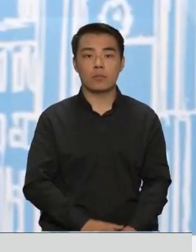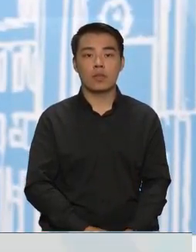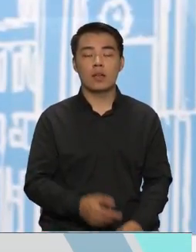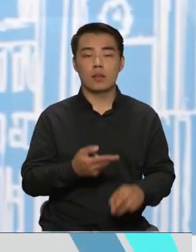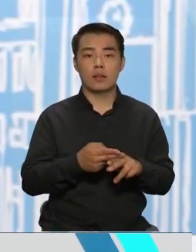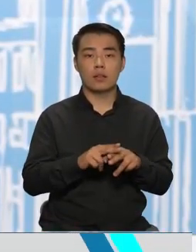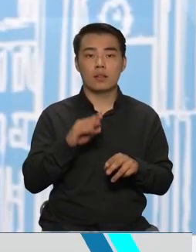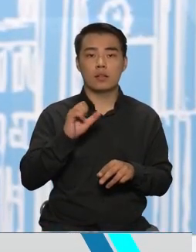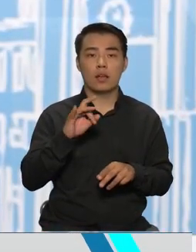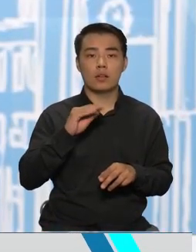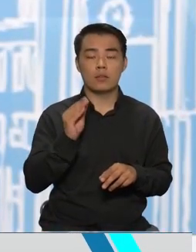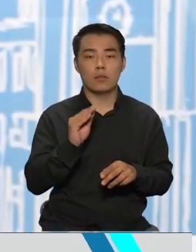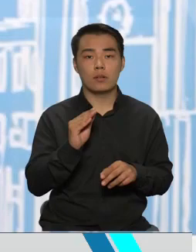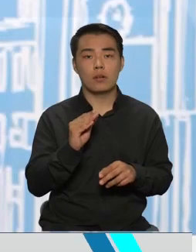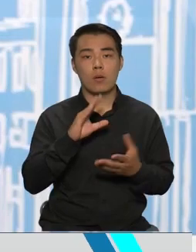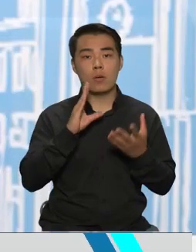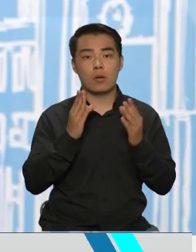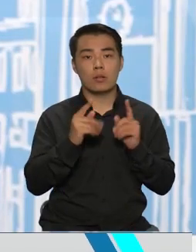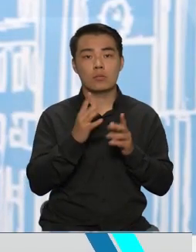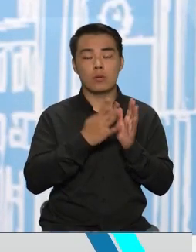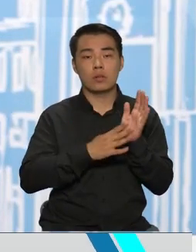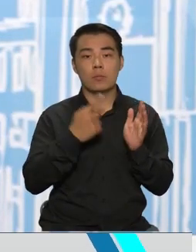газбен қамтылу деңгейі